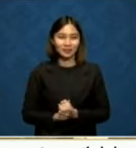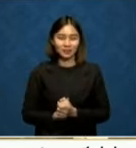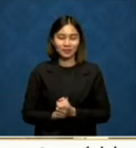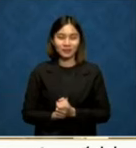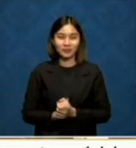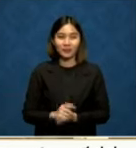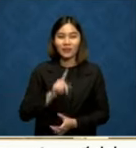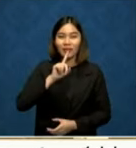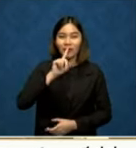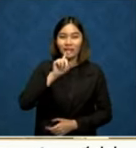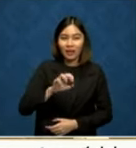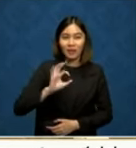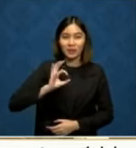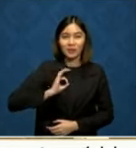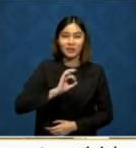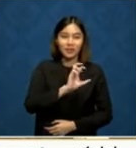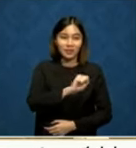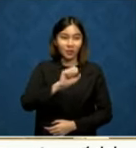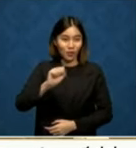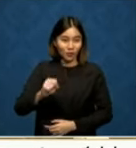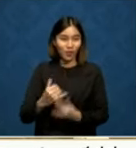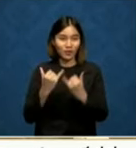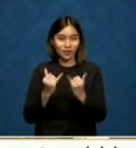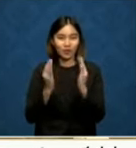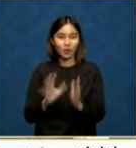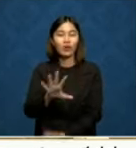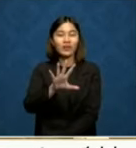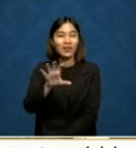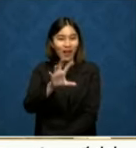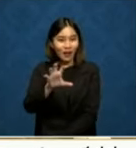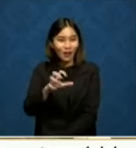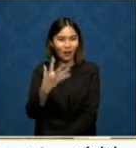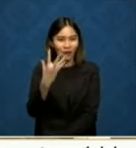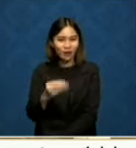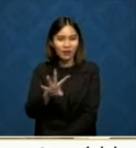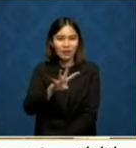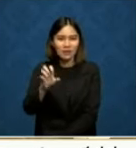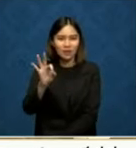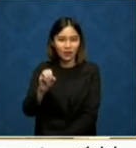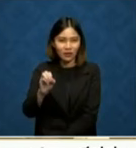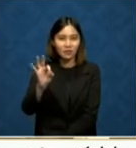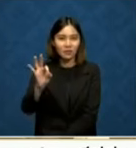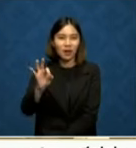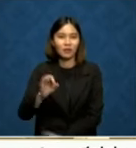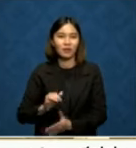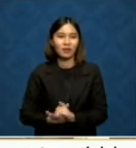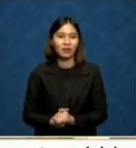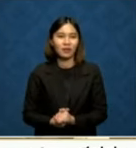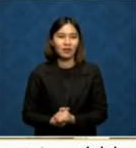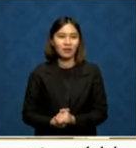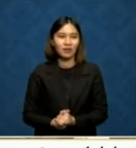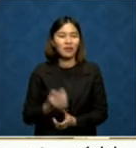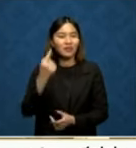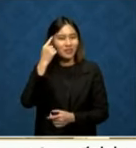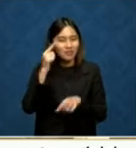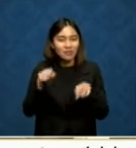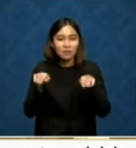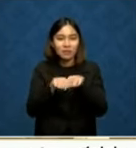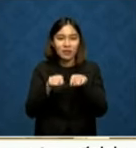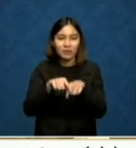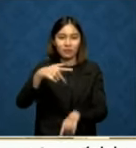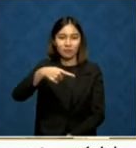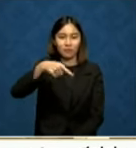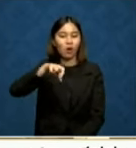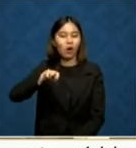ถ้าถามสมาชิสภาวผแทนรสสดรที่นี่ 500 คนเหออยู่ 499คงเหนดวยกพรชบัหยัต